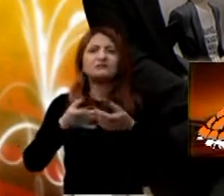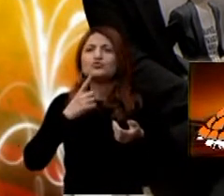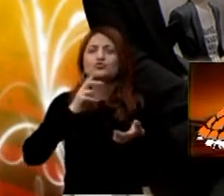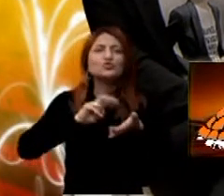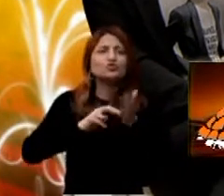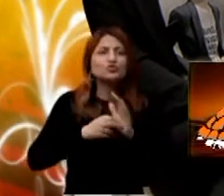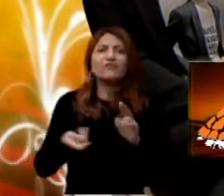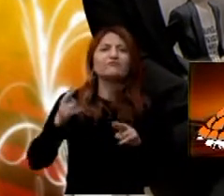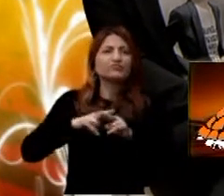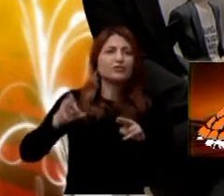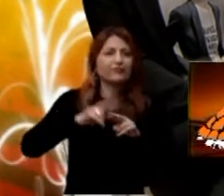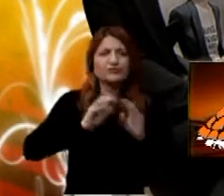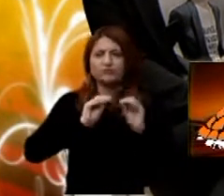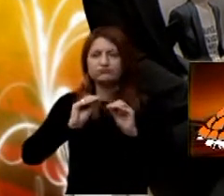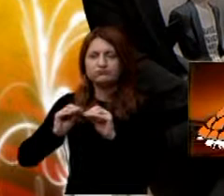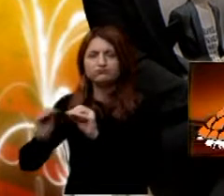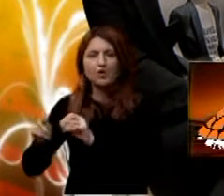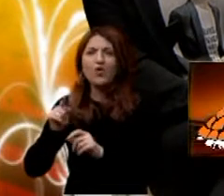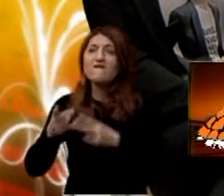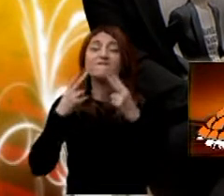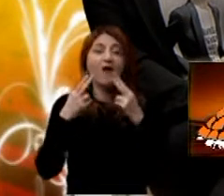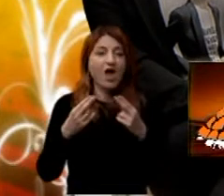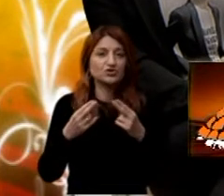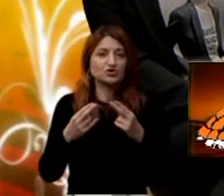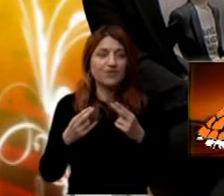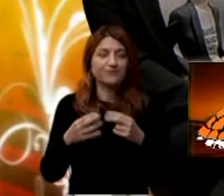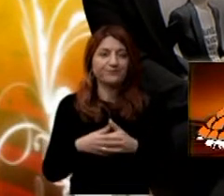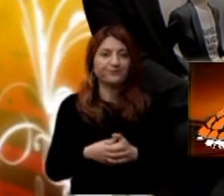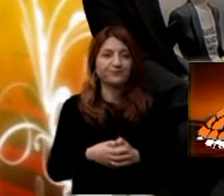stručnog usavršavanja koje je nužno i zapravo sa